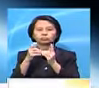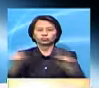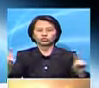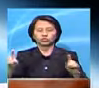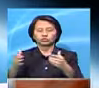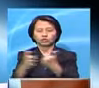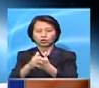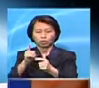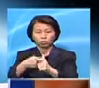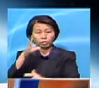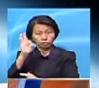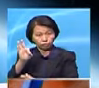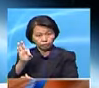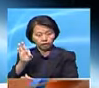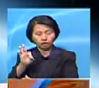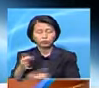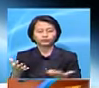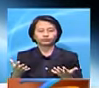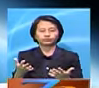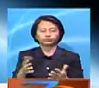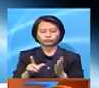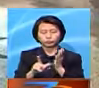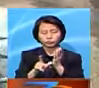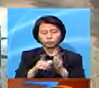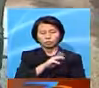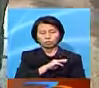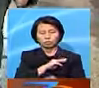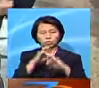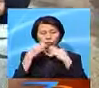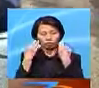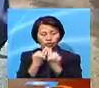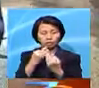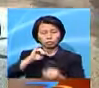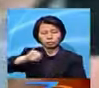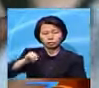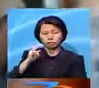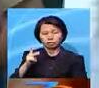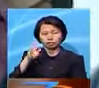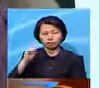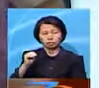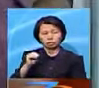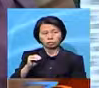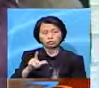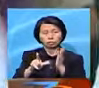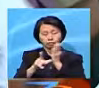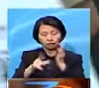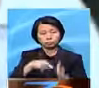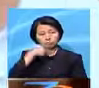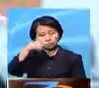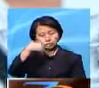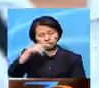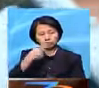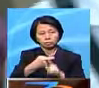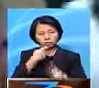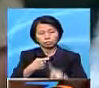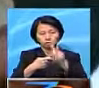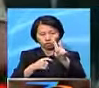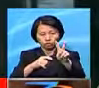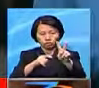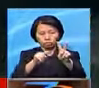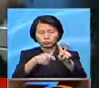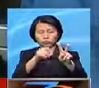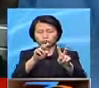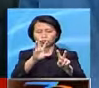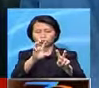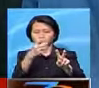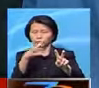sehingga September lepas timbalan menteri pembangunan wanita keluarga dan masyarakat Datuk Azizah Mohamad donun berkata dari 2014